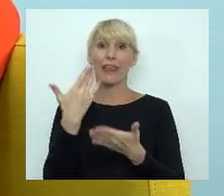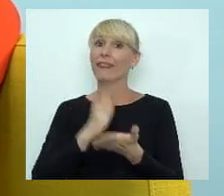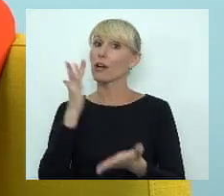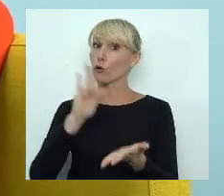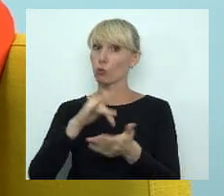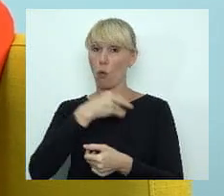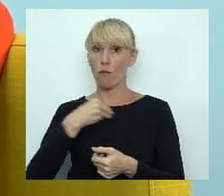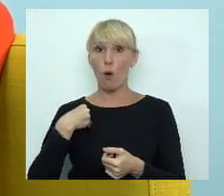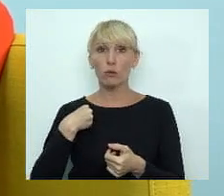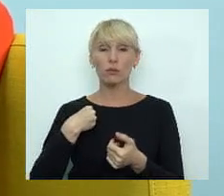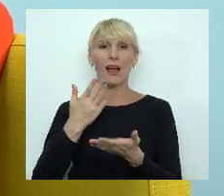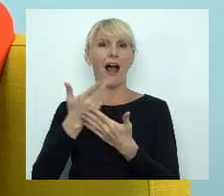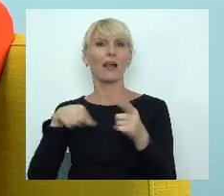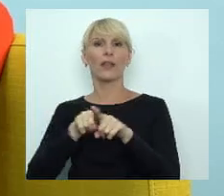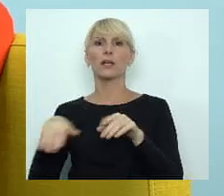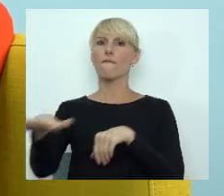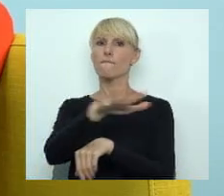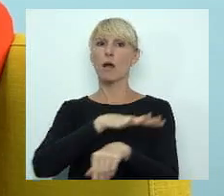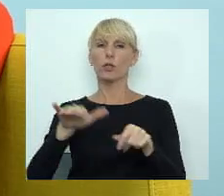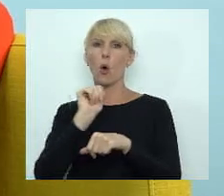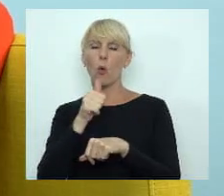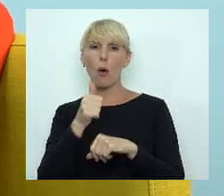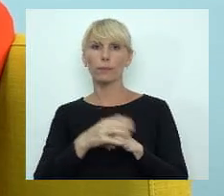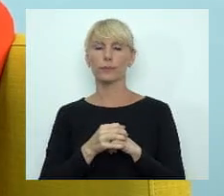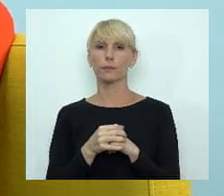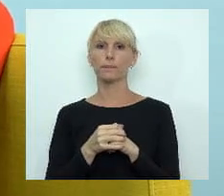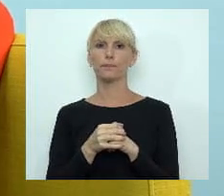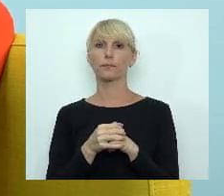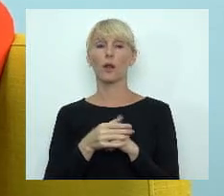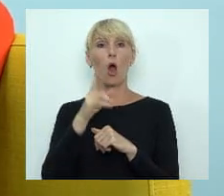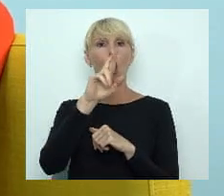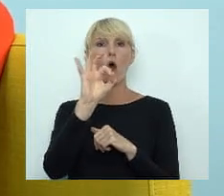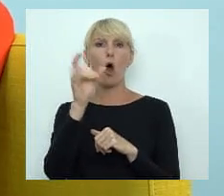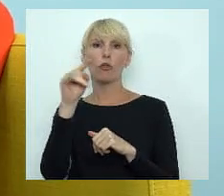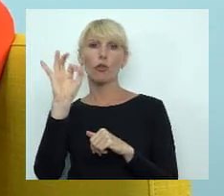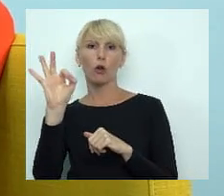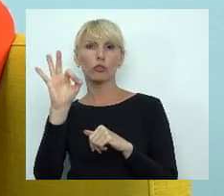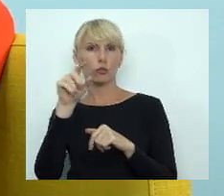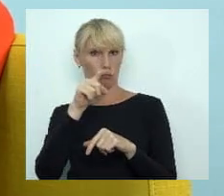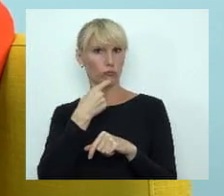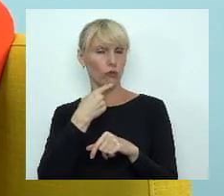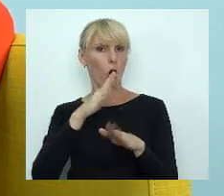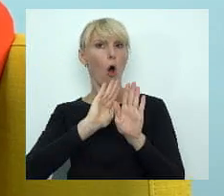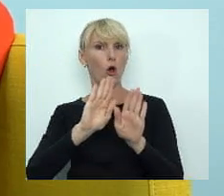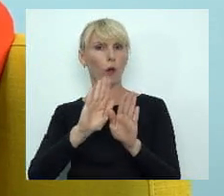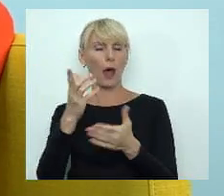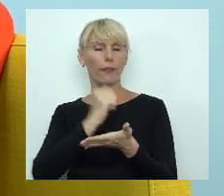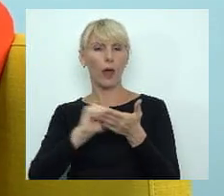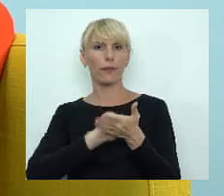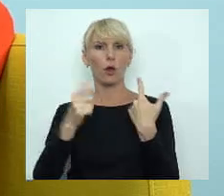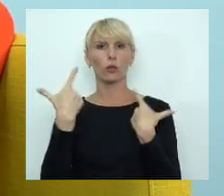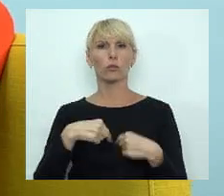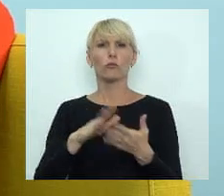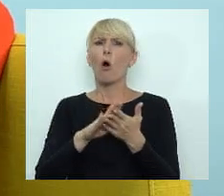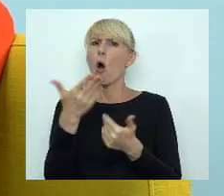w całej Unii Europejskiej. To jest właśnie ta nowość. A czy RODO, czyli ochrona danych osobowych, to jest faktycznie nowość, czy to już jest